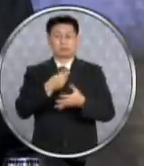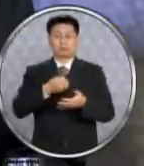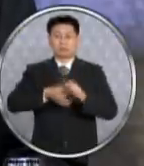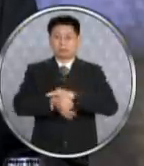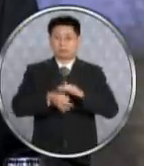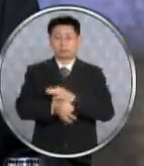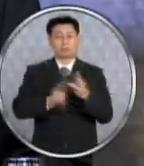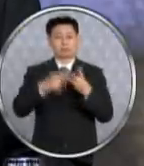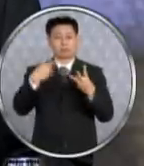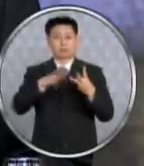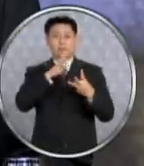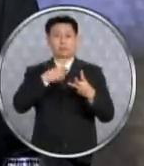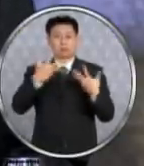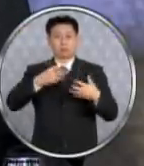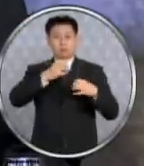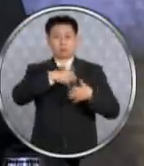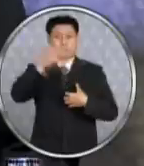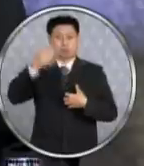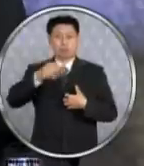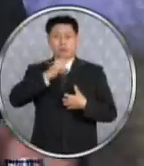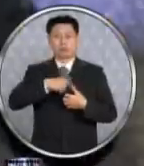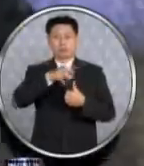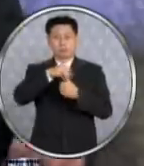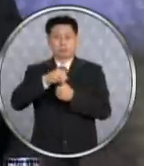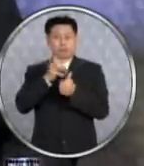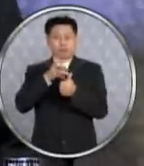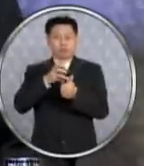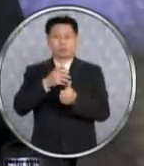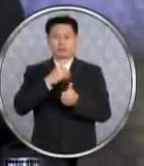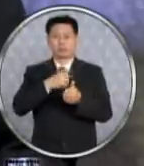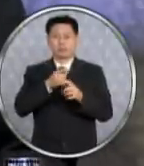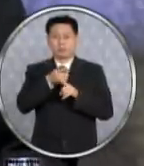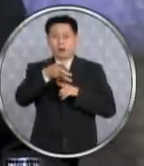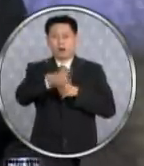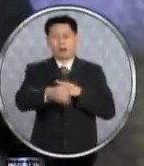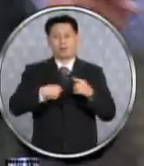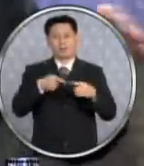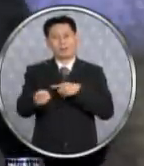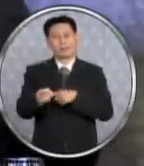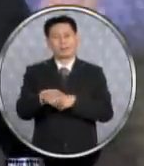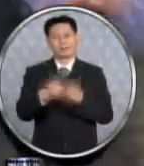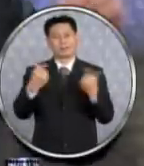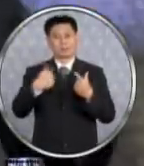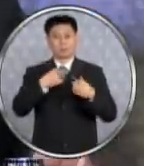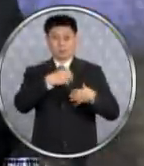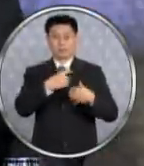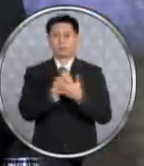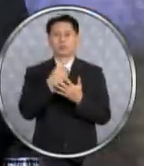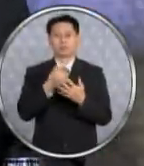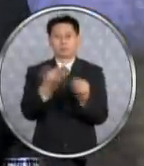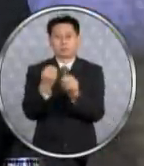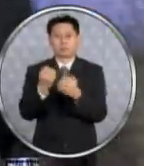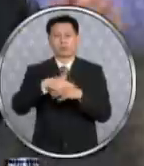官还要被撤谎，飞弹打不准。你看看我们的军队，现在只有在救灾的时候想到我们的